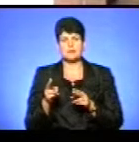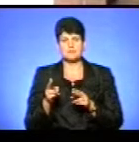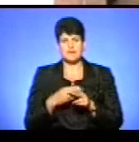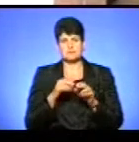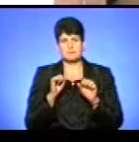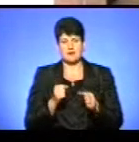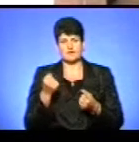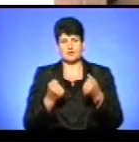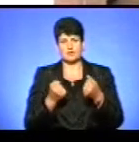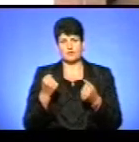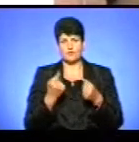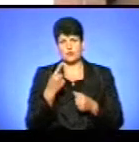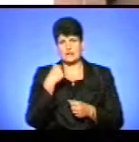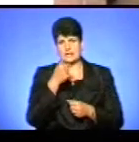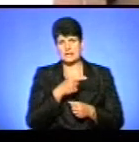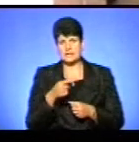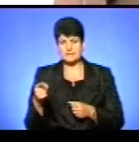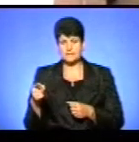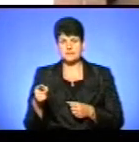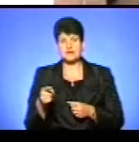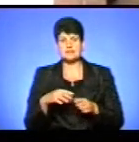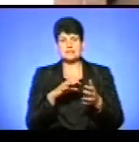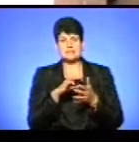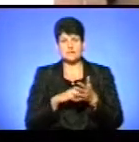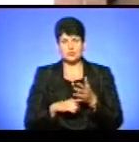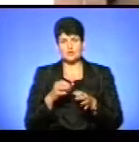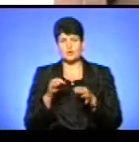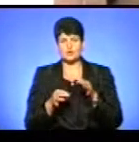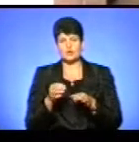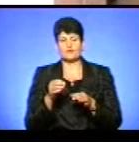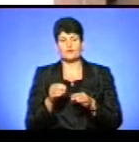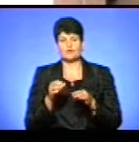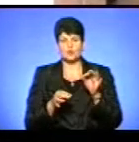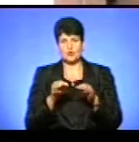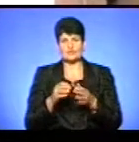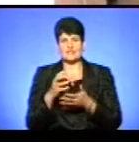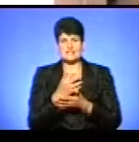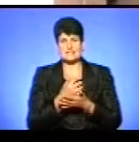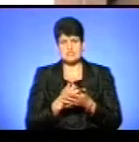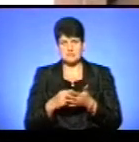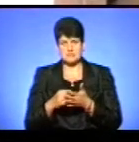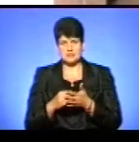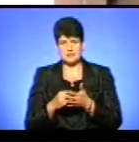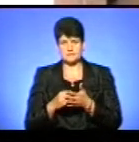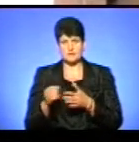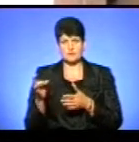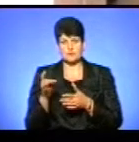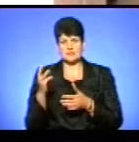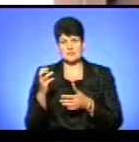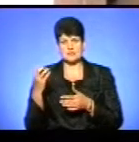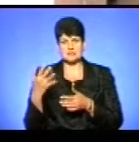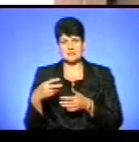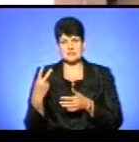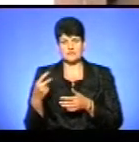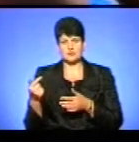засобами на строк один рік. Стягнути Зоткіну Наталі Сергіївни судовий збір в провадженні по справі про адміністративне правопорушення в розмірі 352